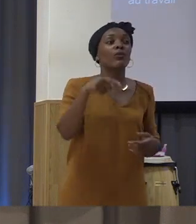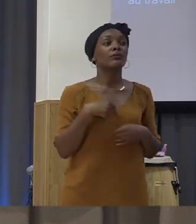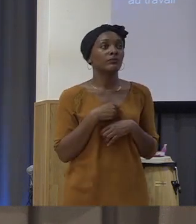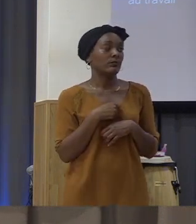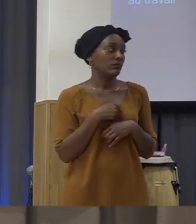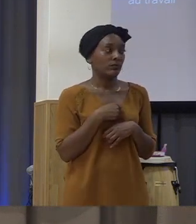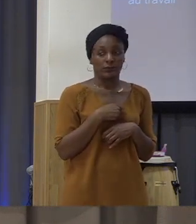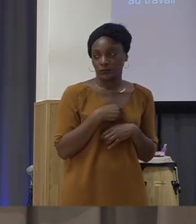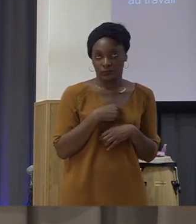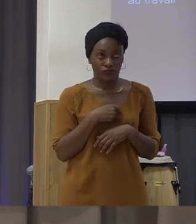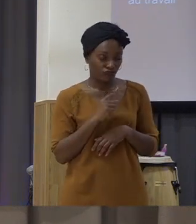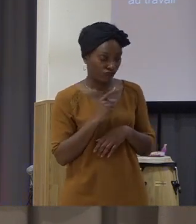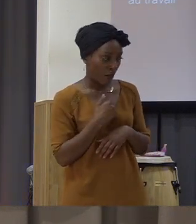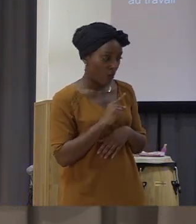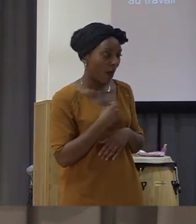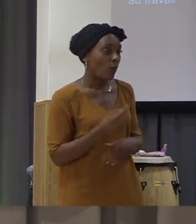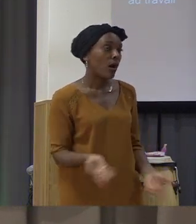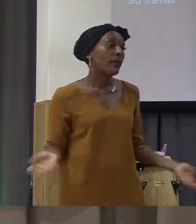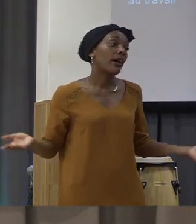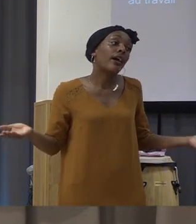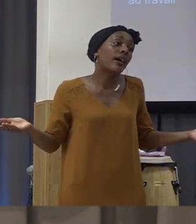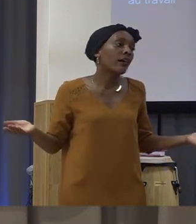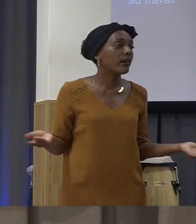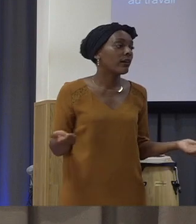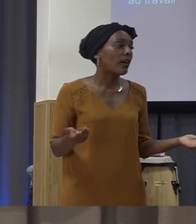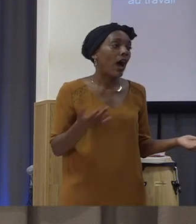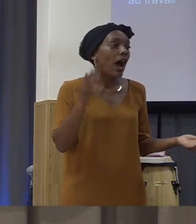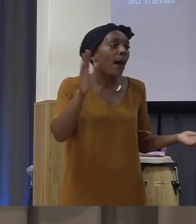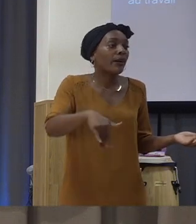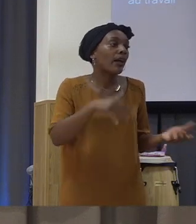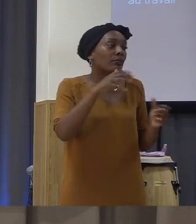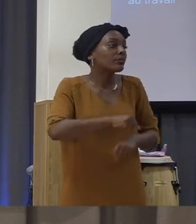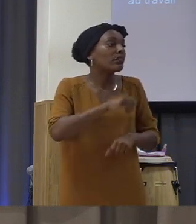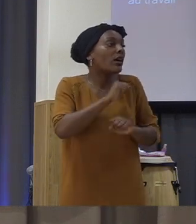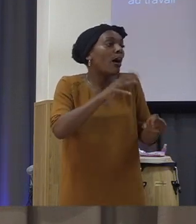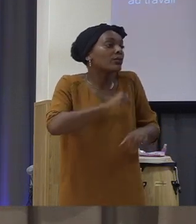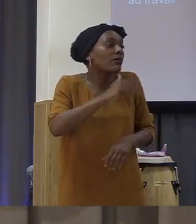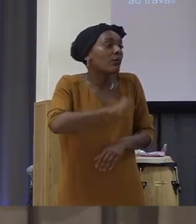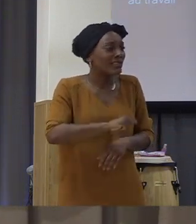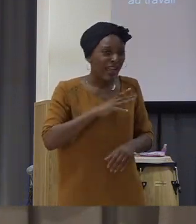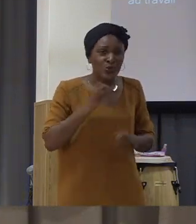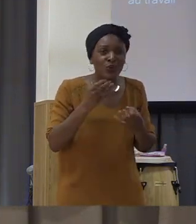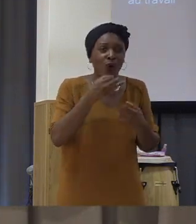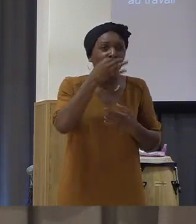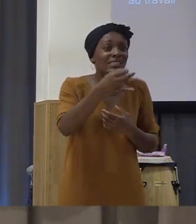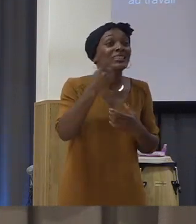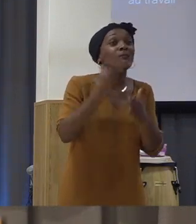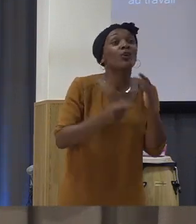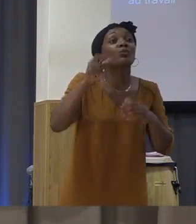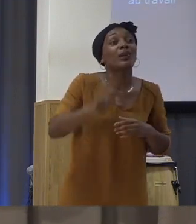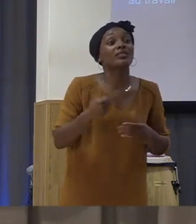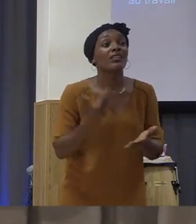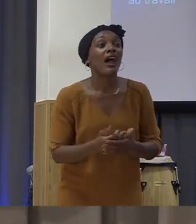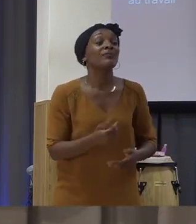aux sollicitations, forcément, il y a des choses que vous ne pourrez pas faire. Il y a des besoins, ils sont exprimés régulièrement, à nous d'y répondre.